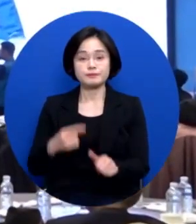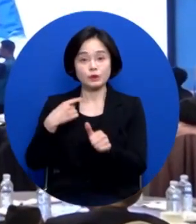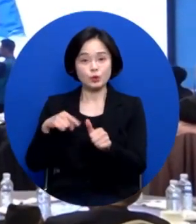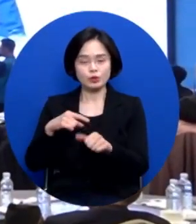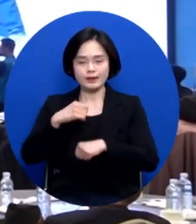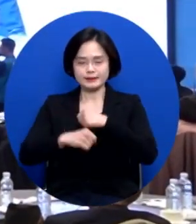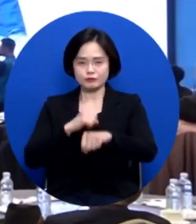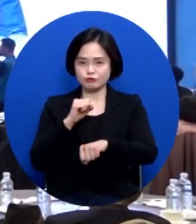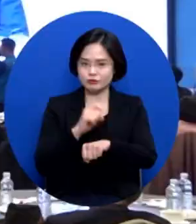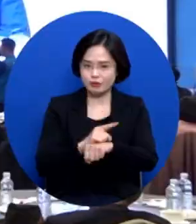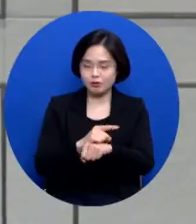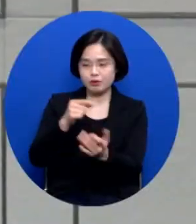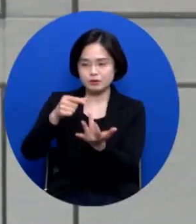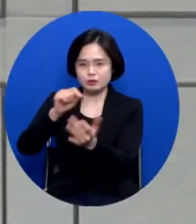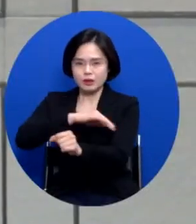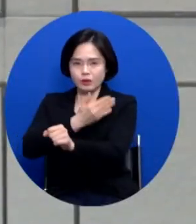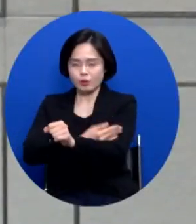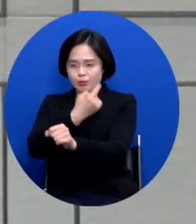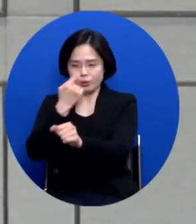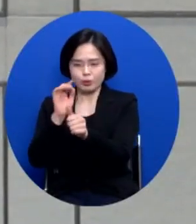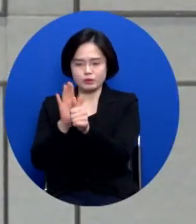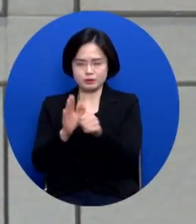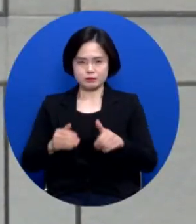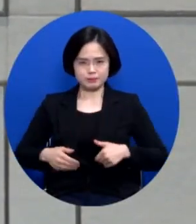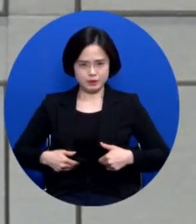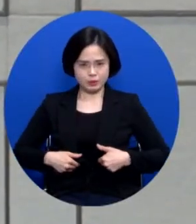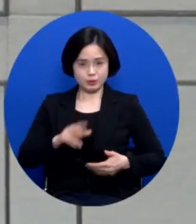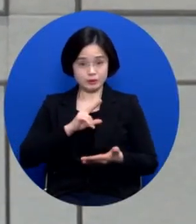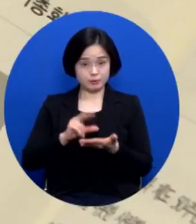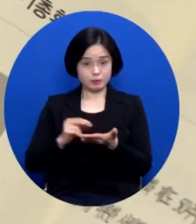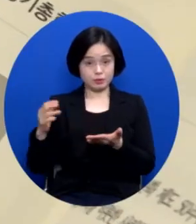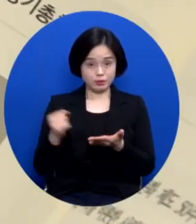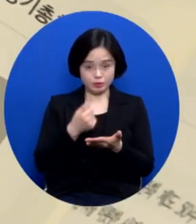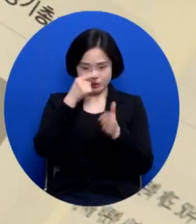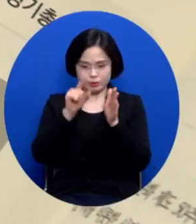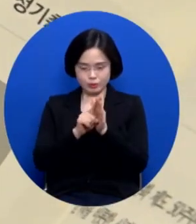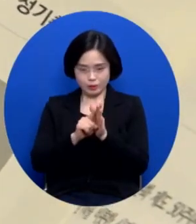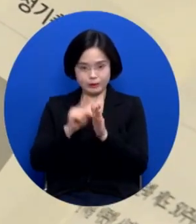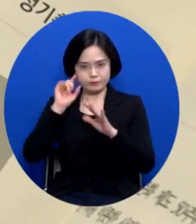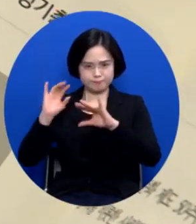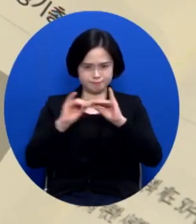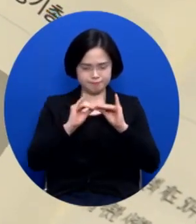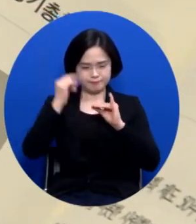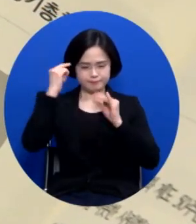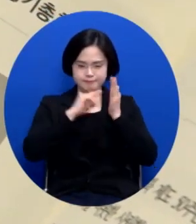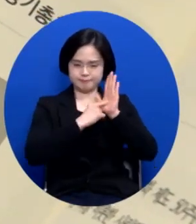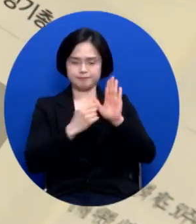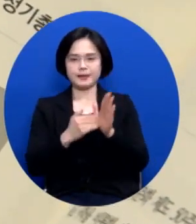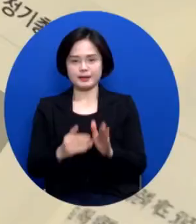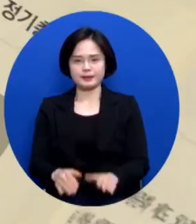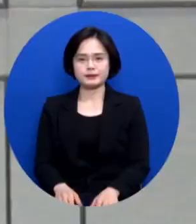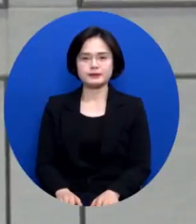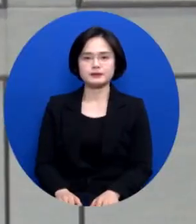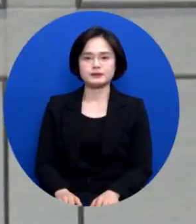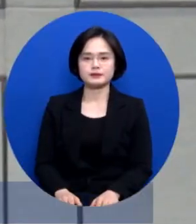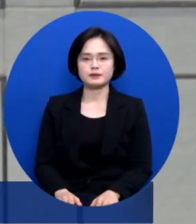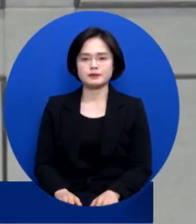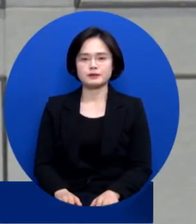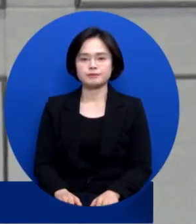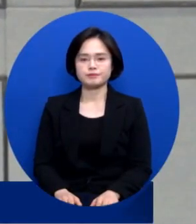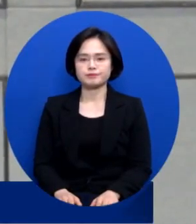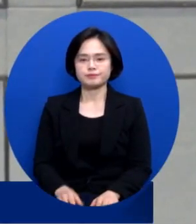자주성과 선택권은 보장돼야 한다는 제목의 기독교학교 성명서를 발표했습니다. 기독교 사학을